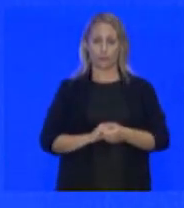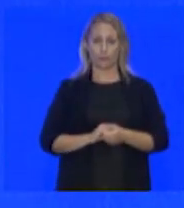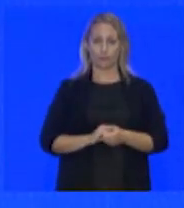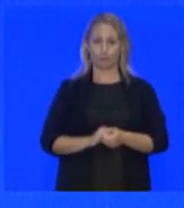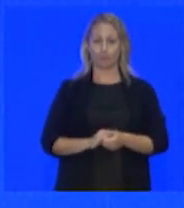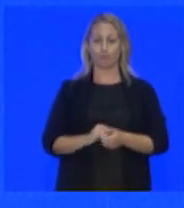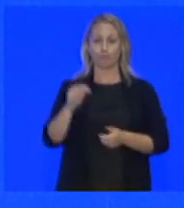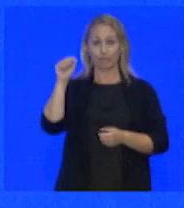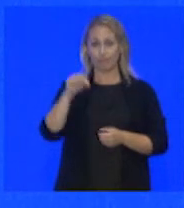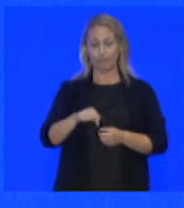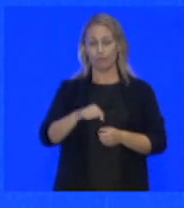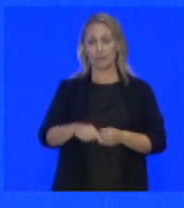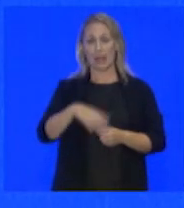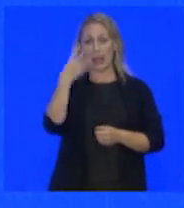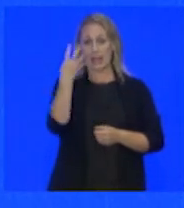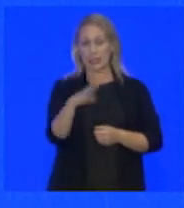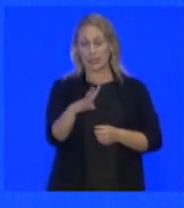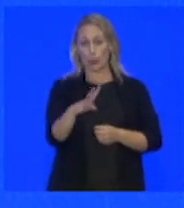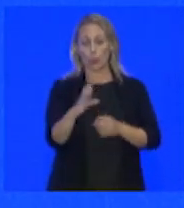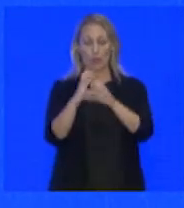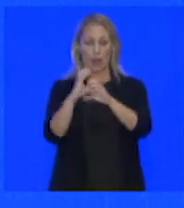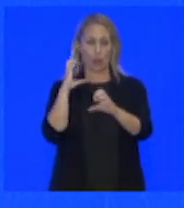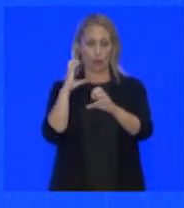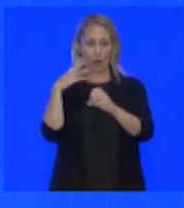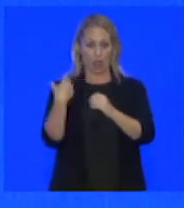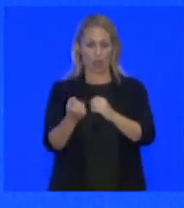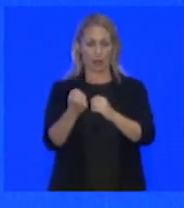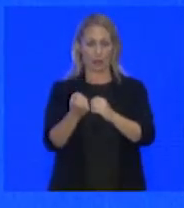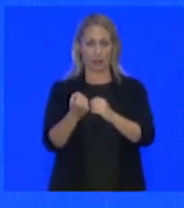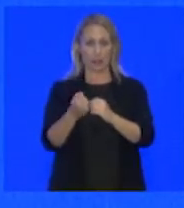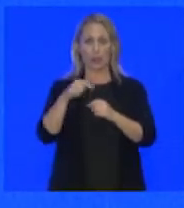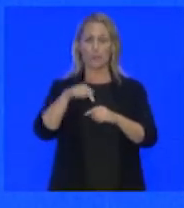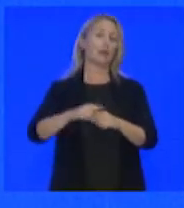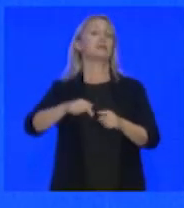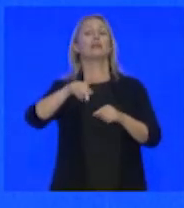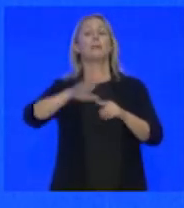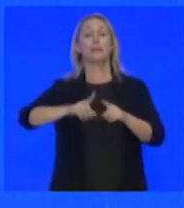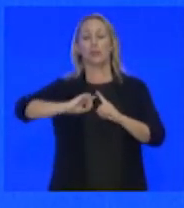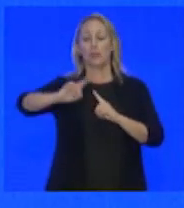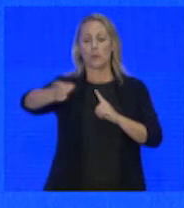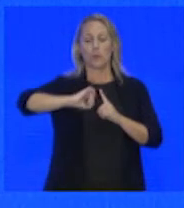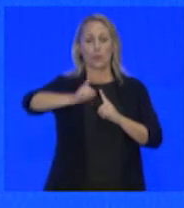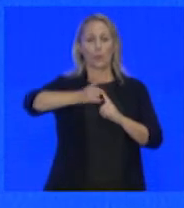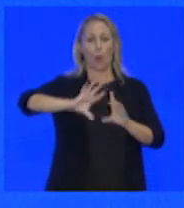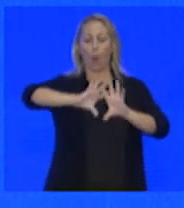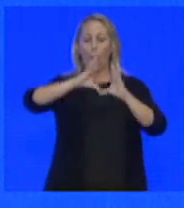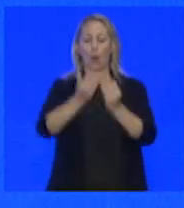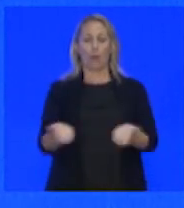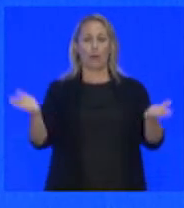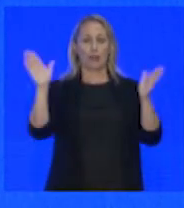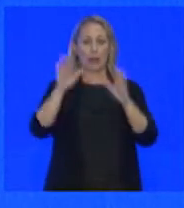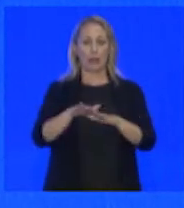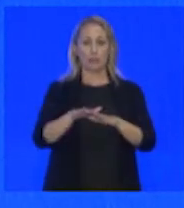Σήμερα πετούνται 500 οχήματα για έναν ομαλό ρυθμό συγκοινωνιακού έργου.